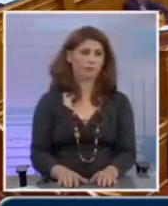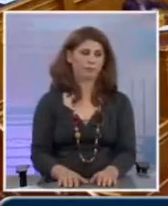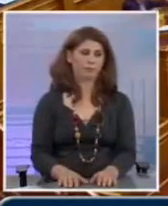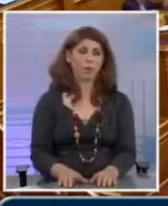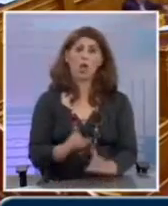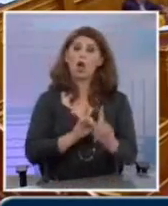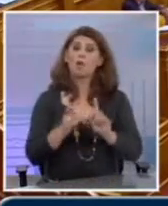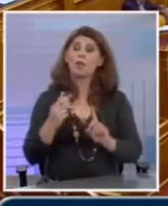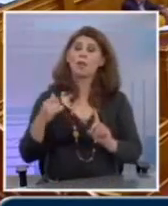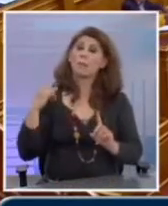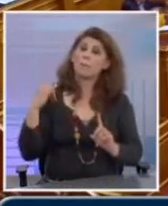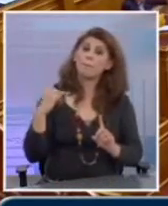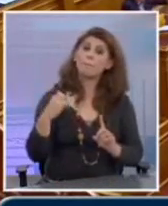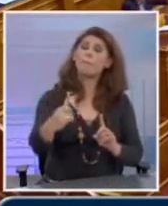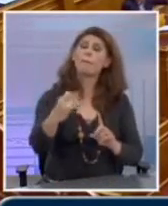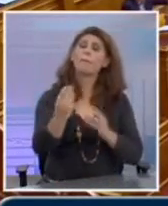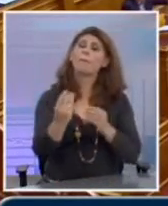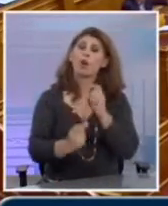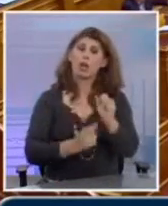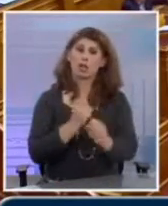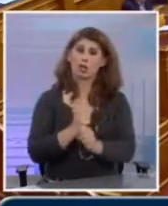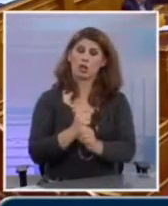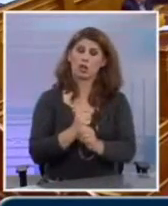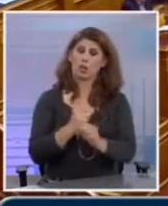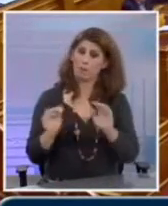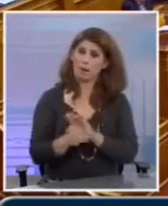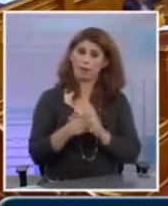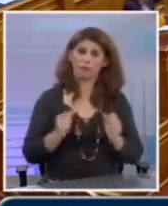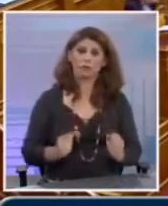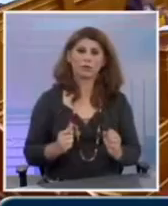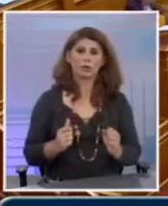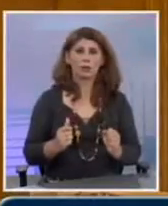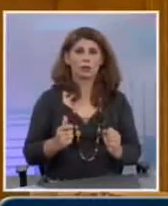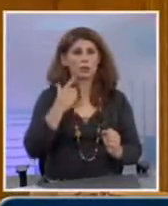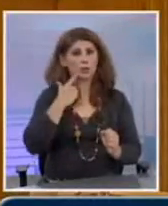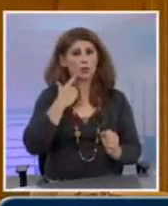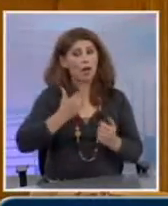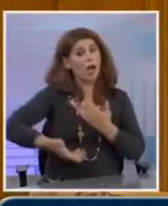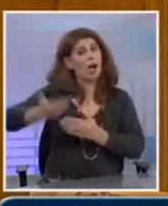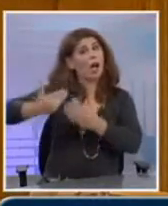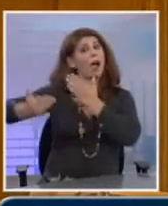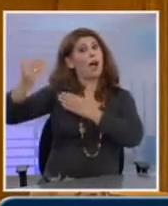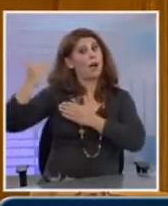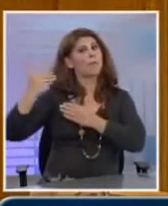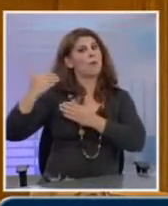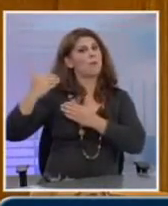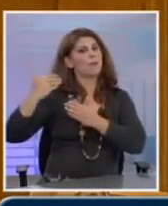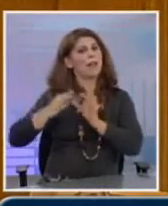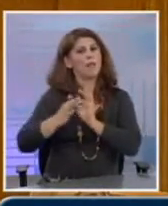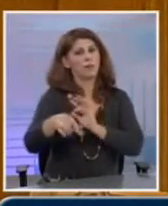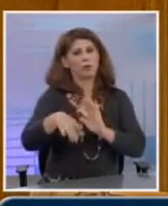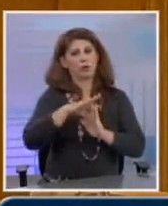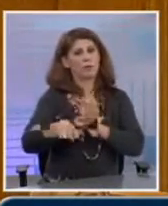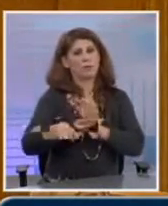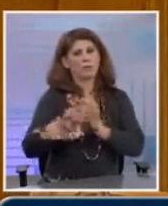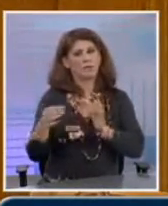Όσοι έχουν και μακρά διαδρομή σε αυτά τα έδρανα, να ψηφίσουν και για την αναδρομική εφαρμογή αυτών των κανόνων. Και να μην μας πούν